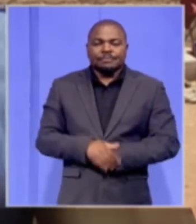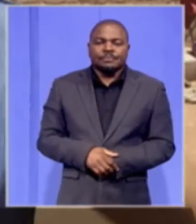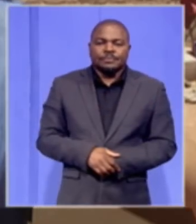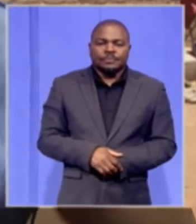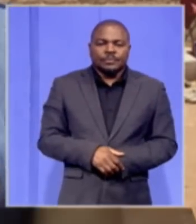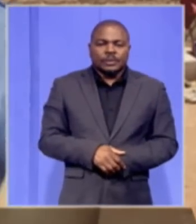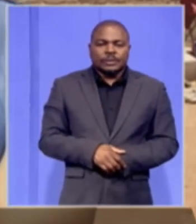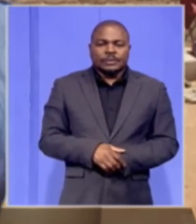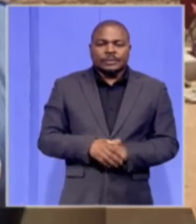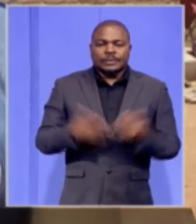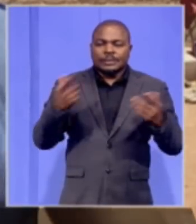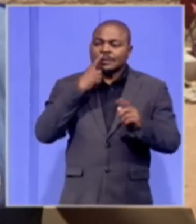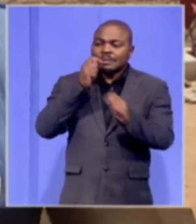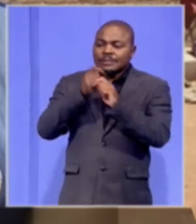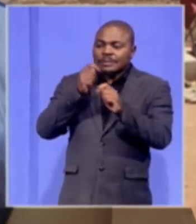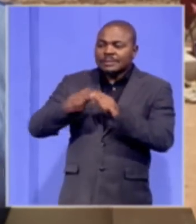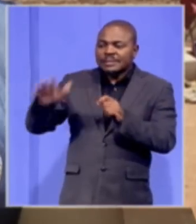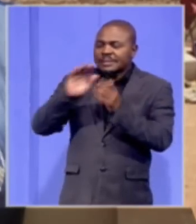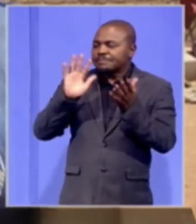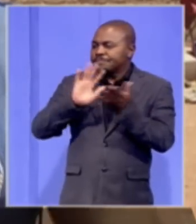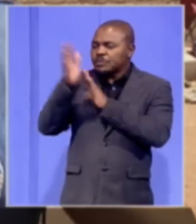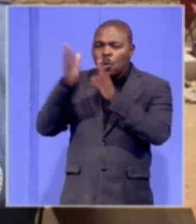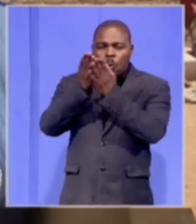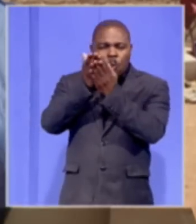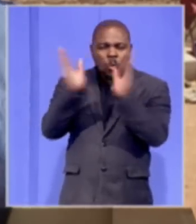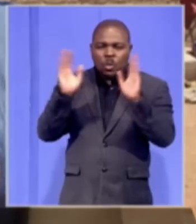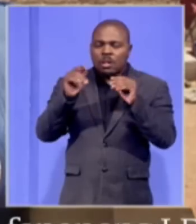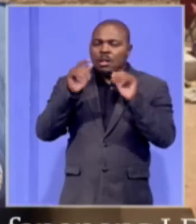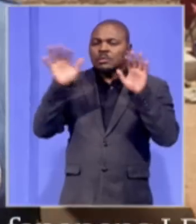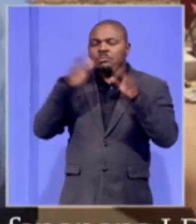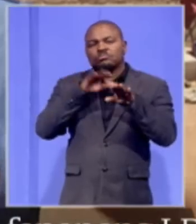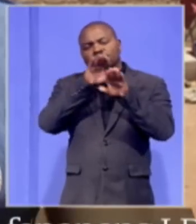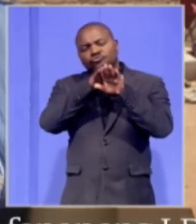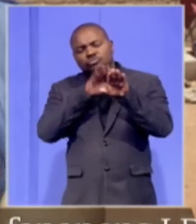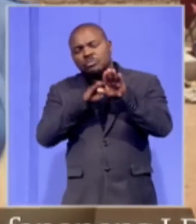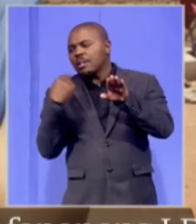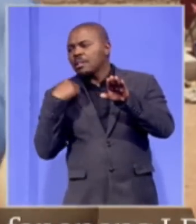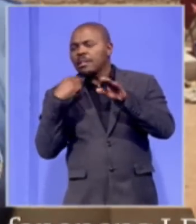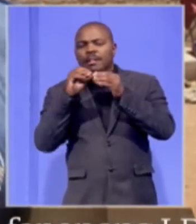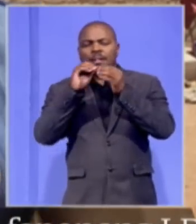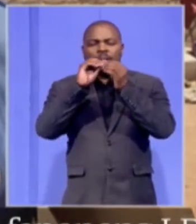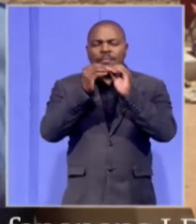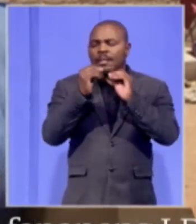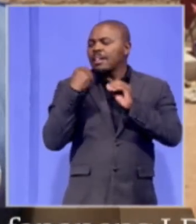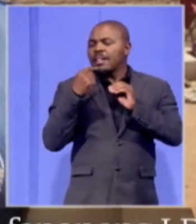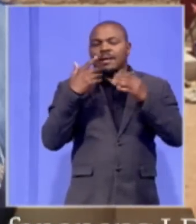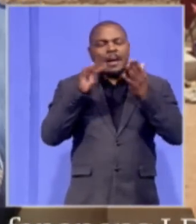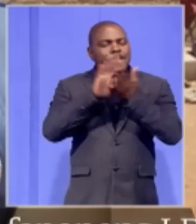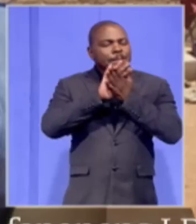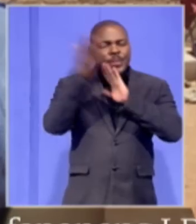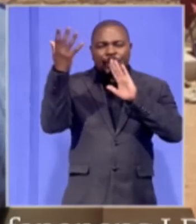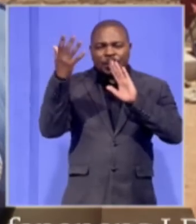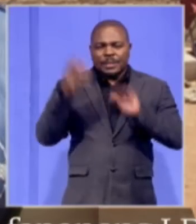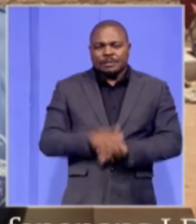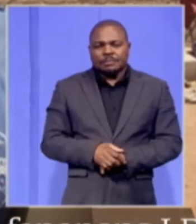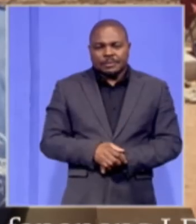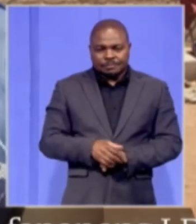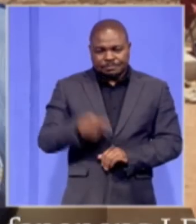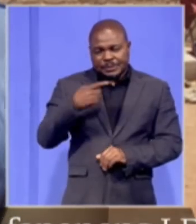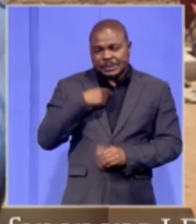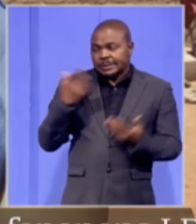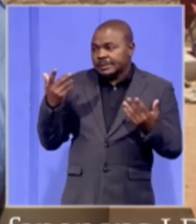ba di-tin house a go sane tin house ba dintlo tše dikgolo ba sa tšong rulela ga di gona nna be re kgopela gore